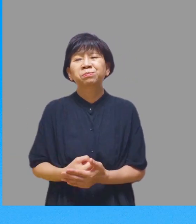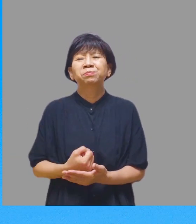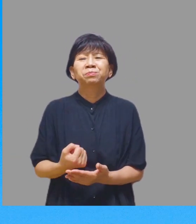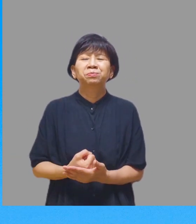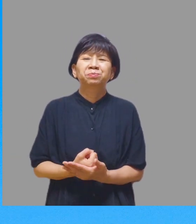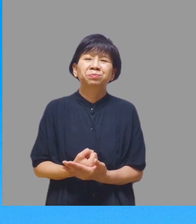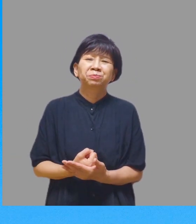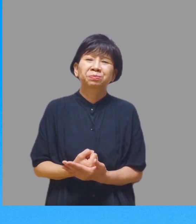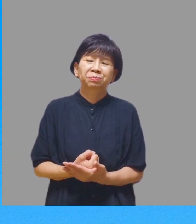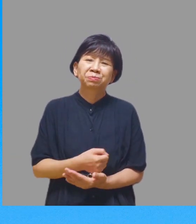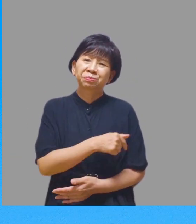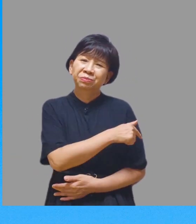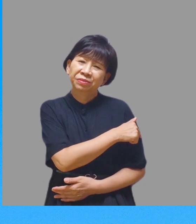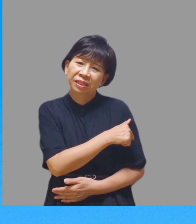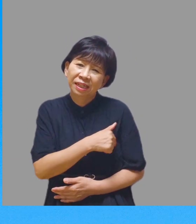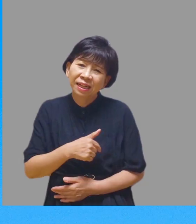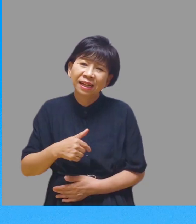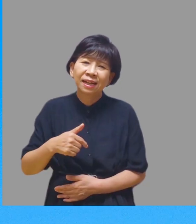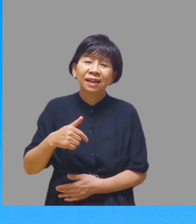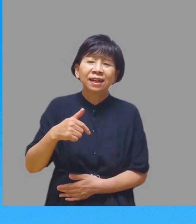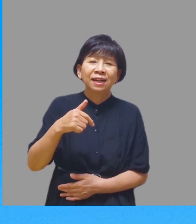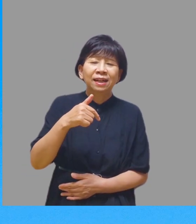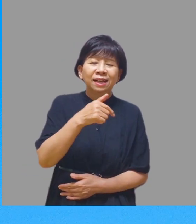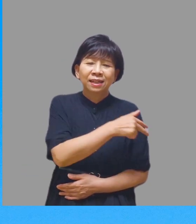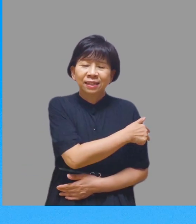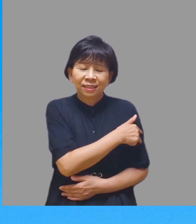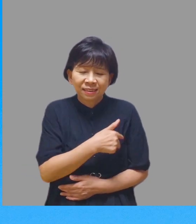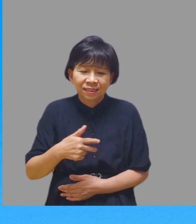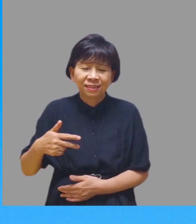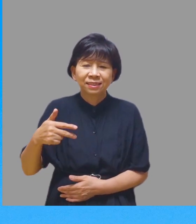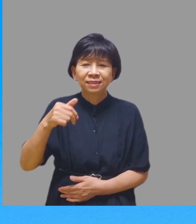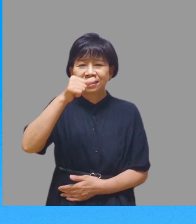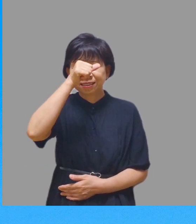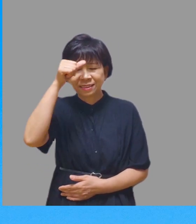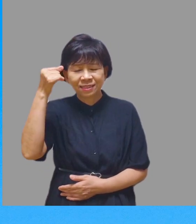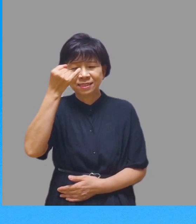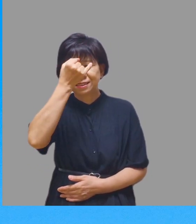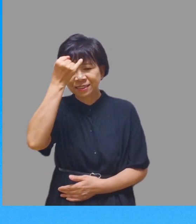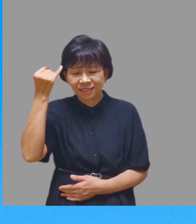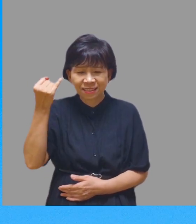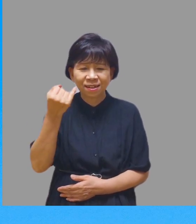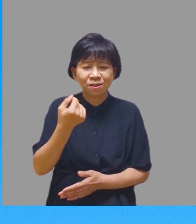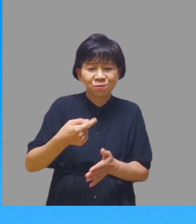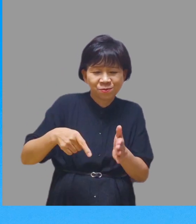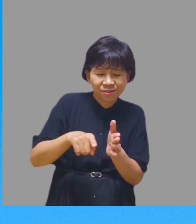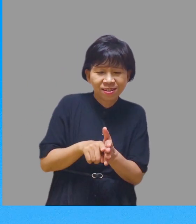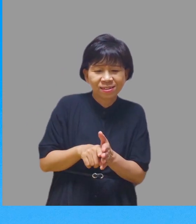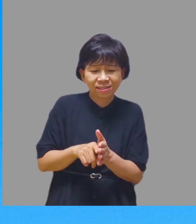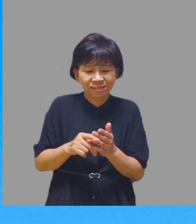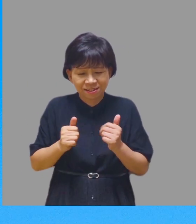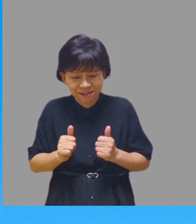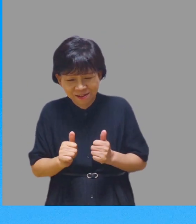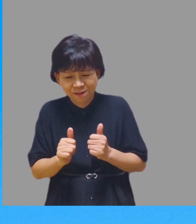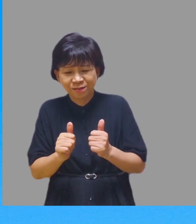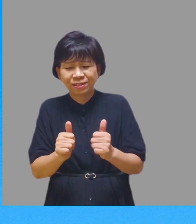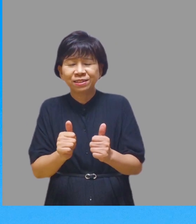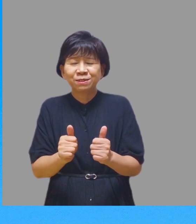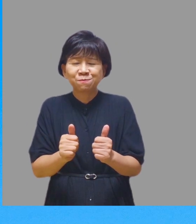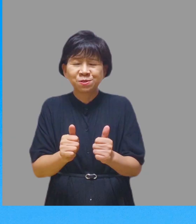직분을 받기 위해서 막 열심히 달려가는 분들이 있어요. 근데 하나님이 오늘 직분을 받았어요. 안 보여요.